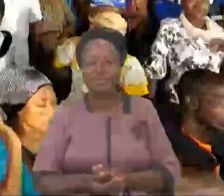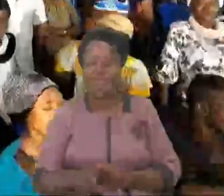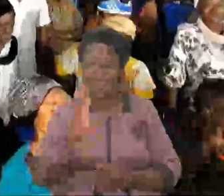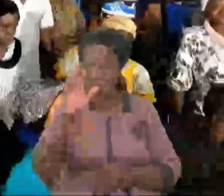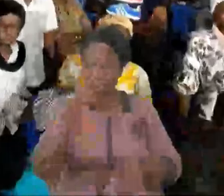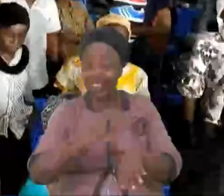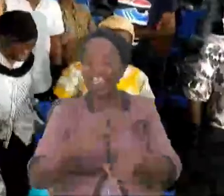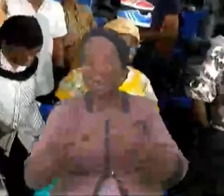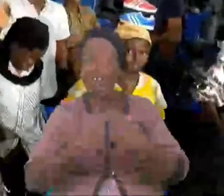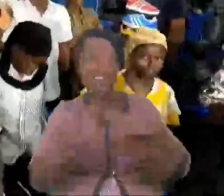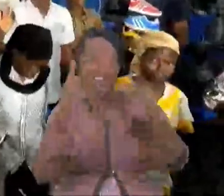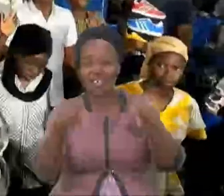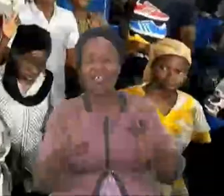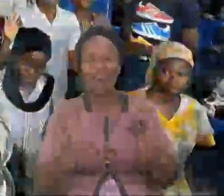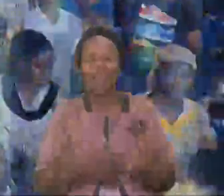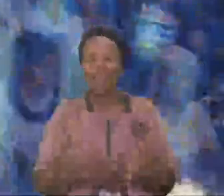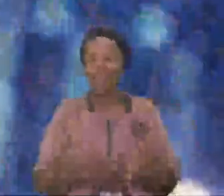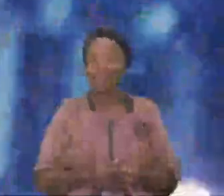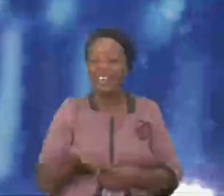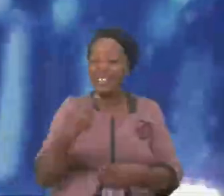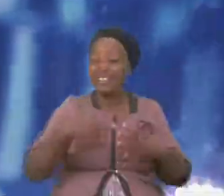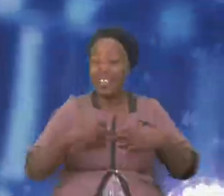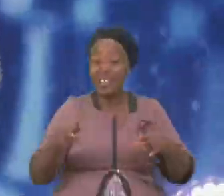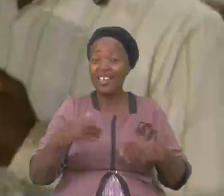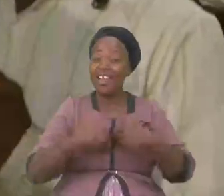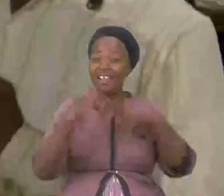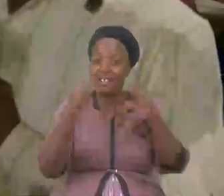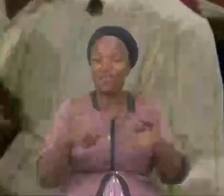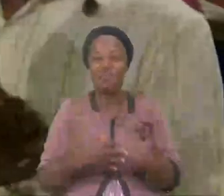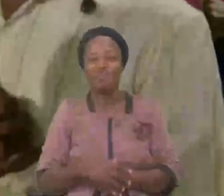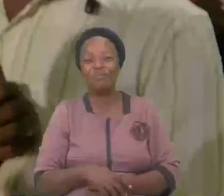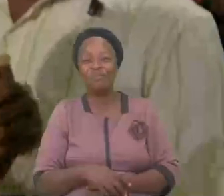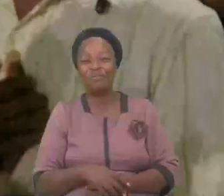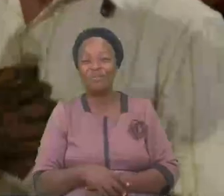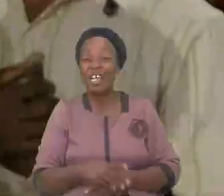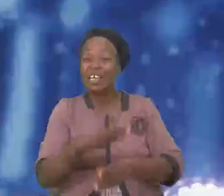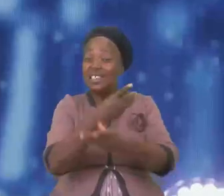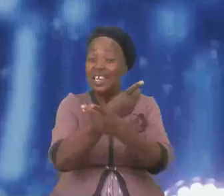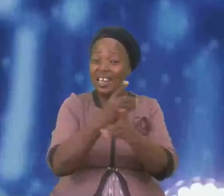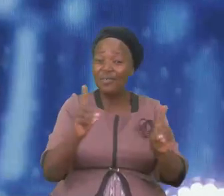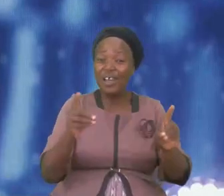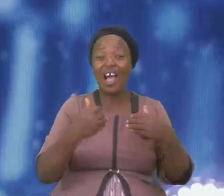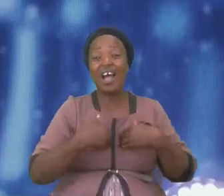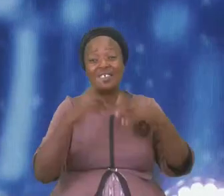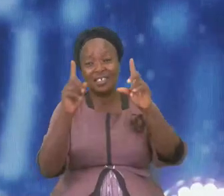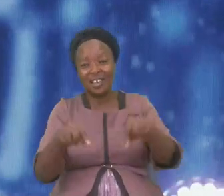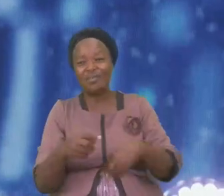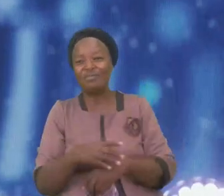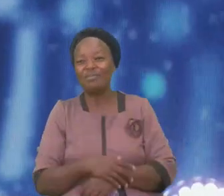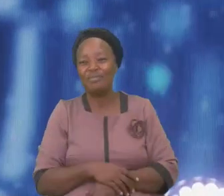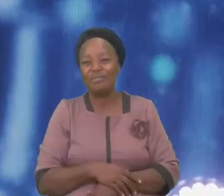Ton heure a sonné. Ta guérison est venue. Ta délivrance est